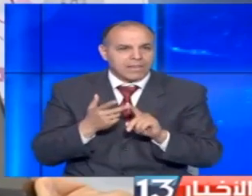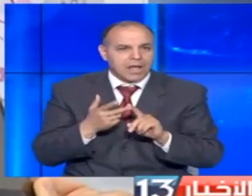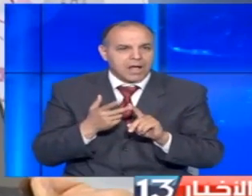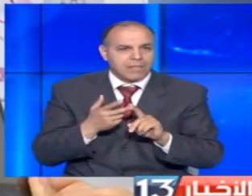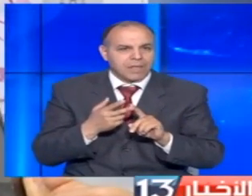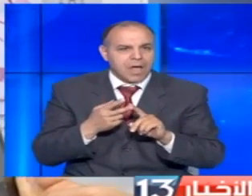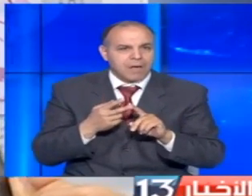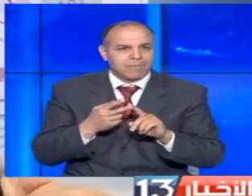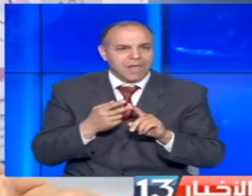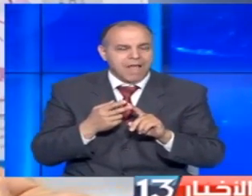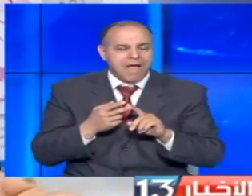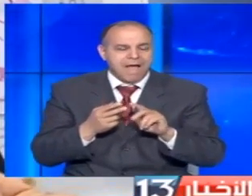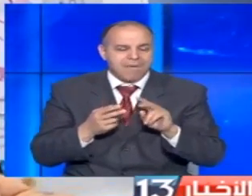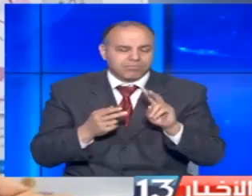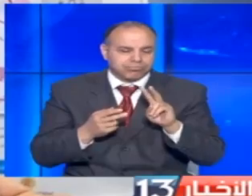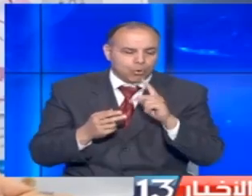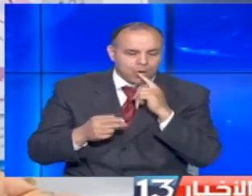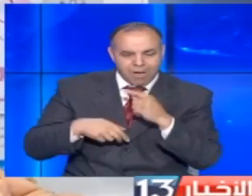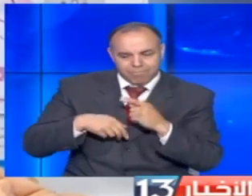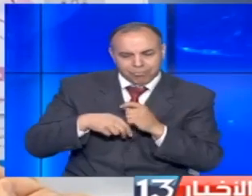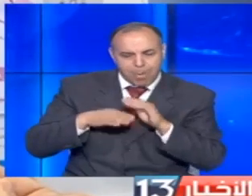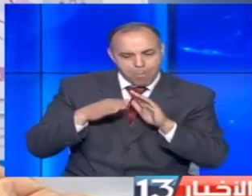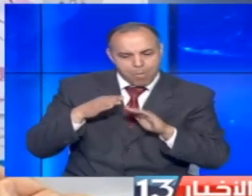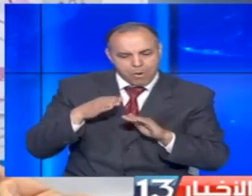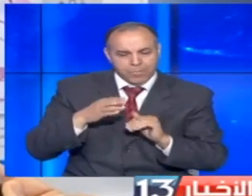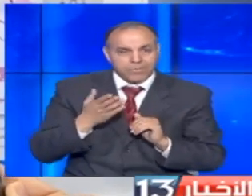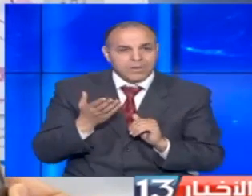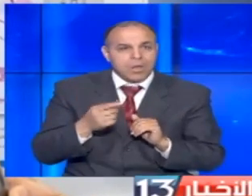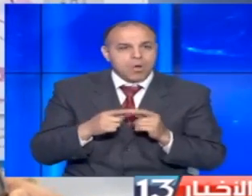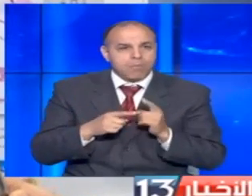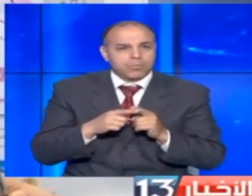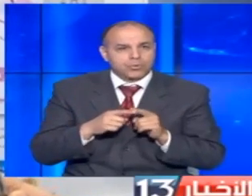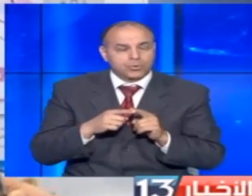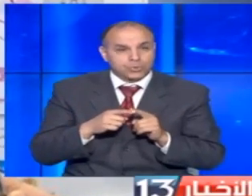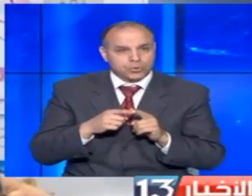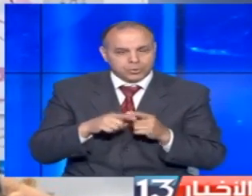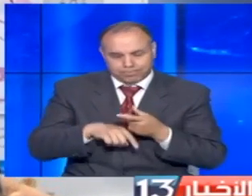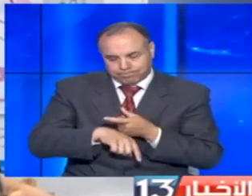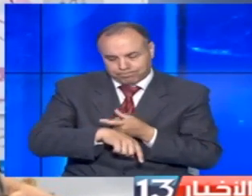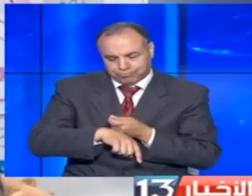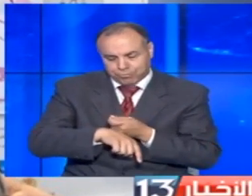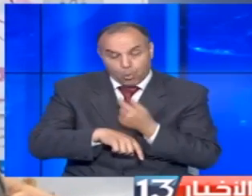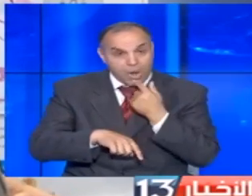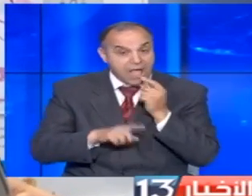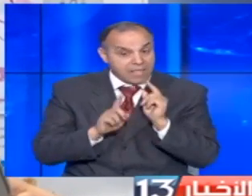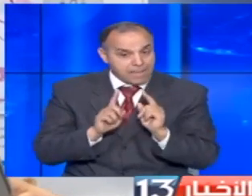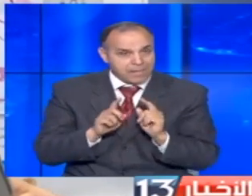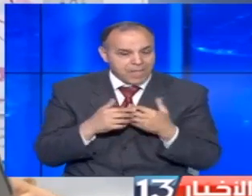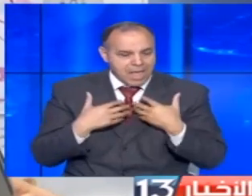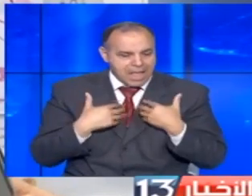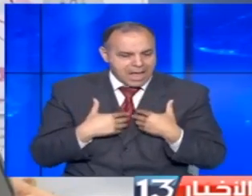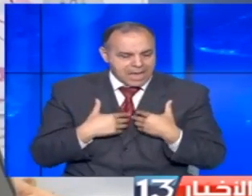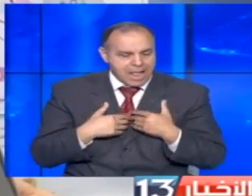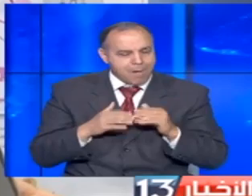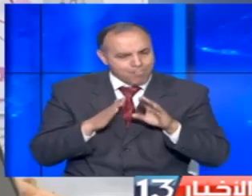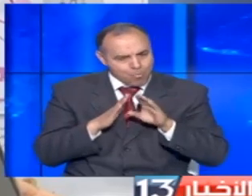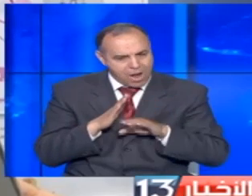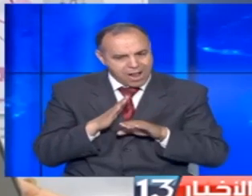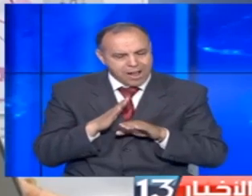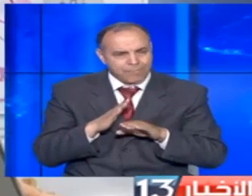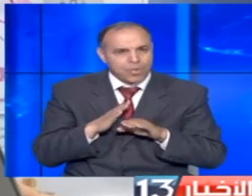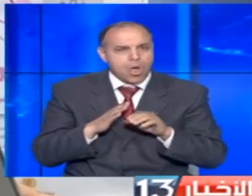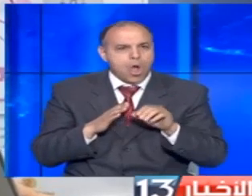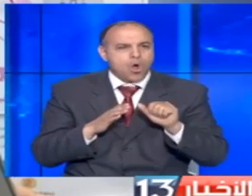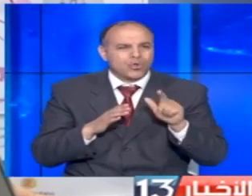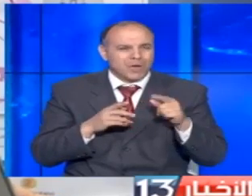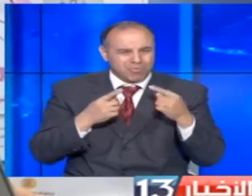المضادات الحيويه خفضنا منهم وبالتالي كيف نخفض في استعمال المضادات الحيويه احنا كنا خفضنا في